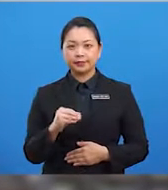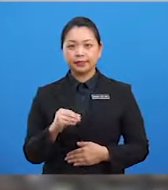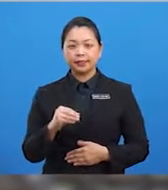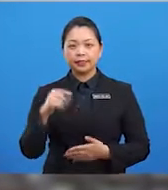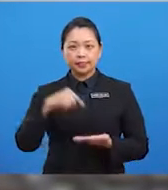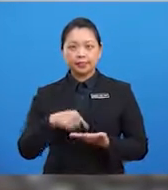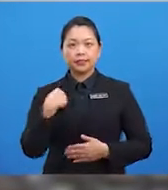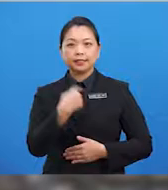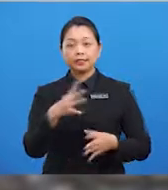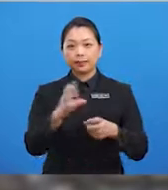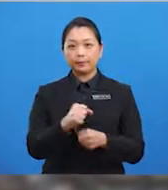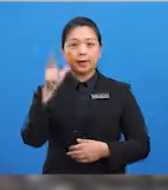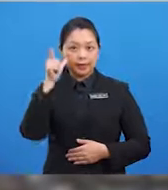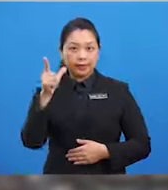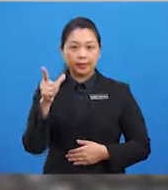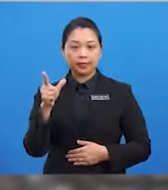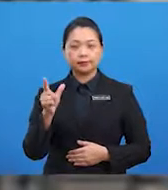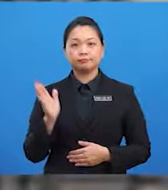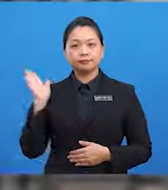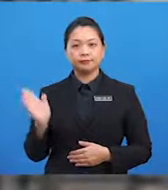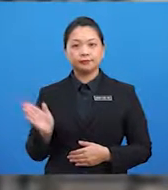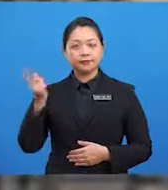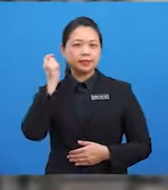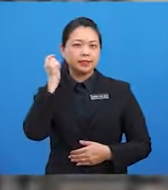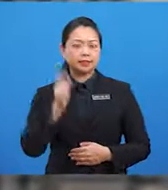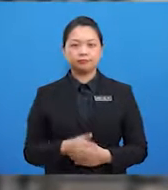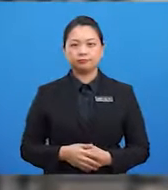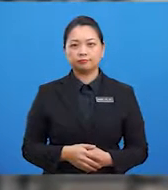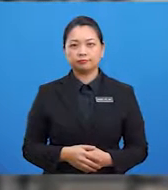dapat lihat dalam paparan lalu.